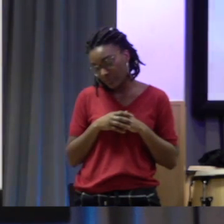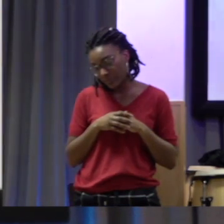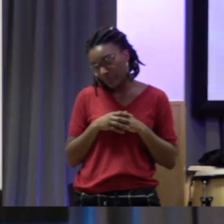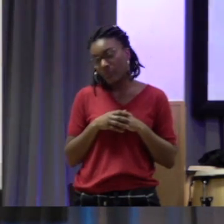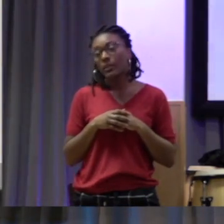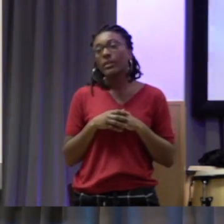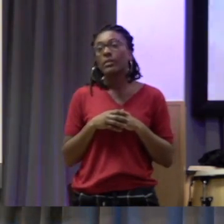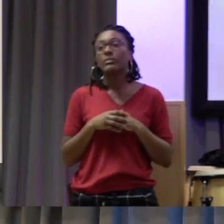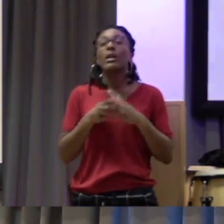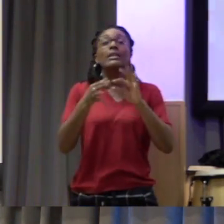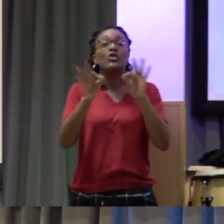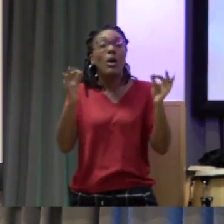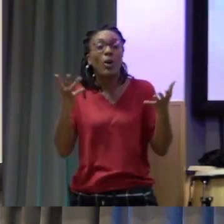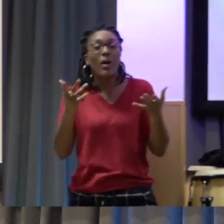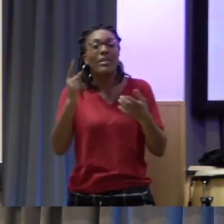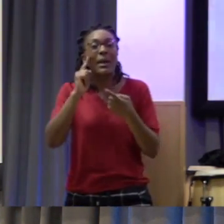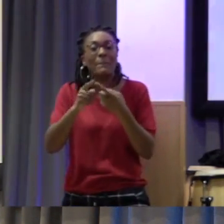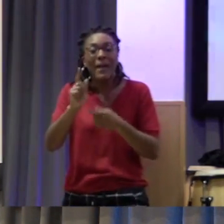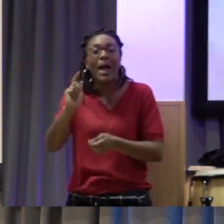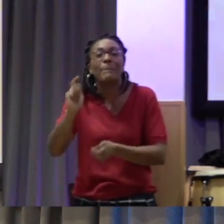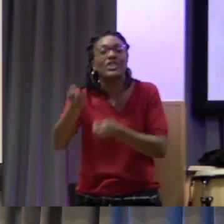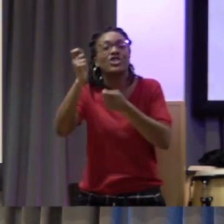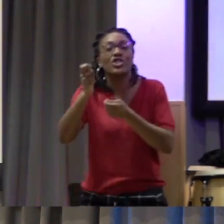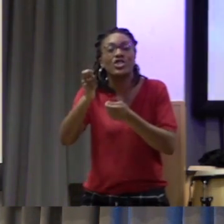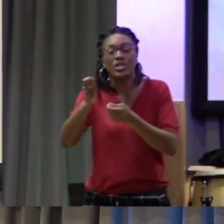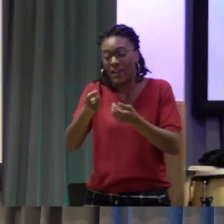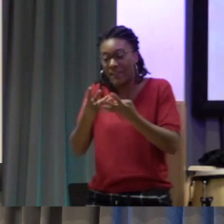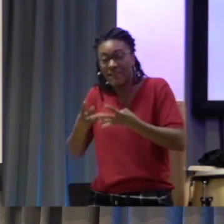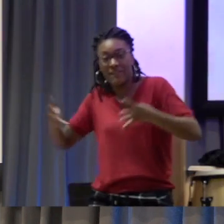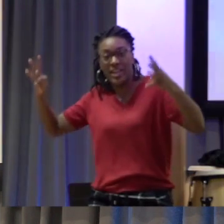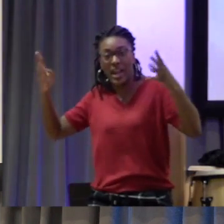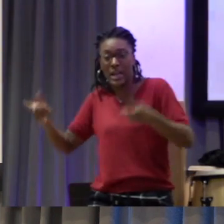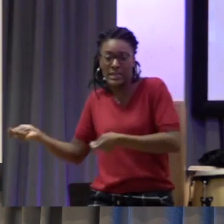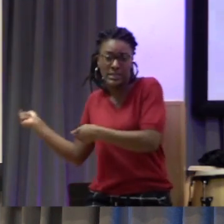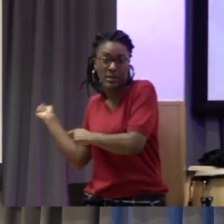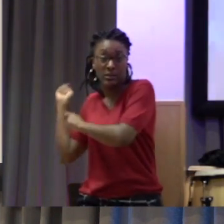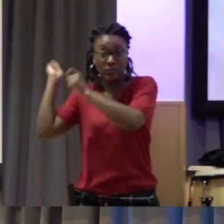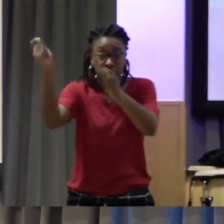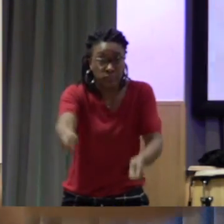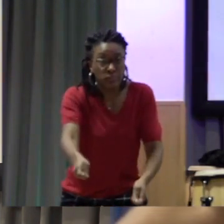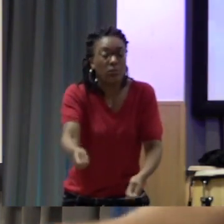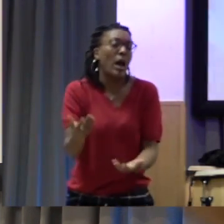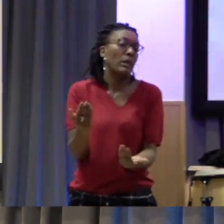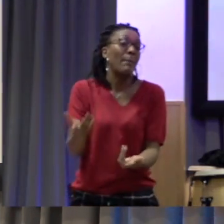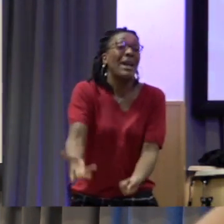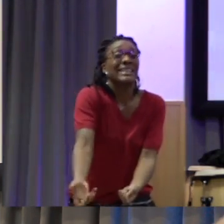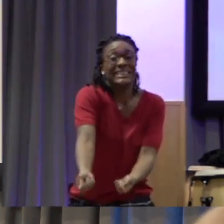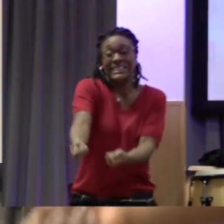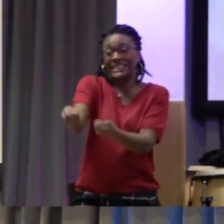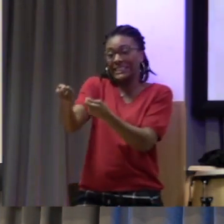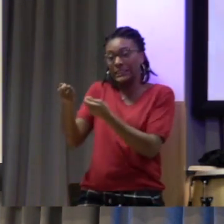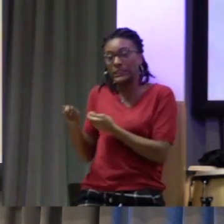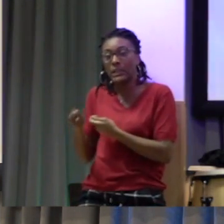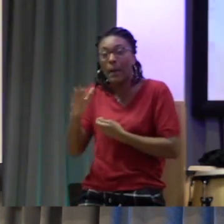Quand il sort son filet, qu'est-ce qu'il fait? Il a dit qu'il fait un tri. Donc quand le Seigneur lance